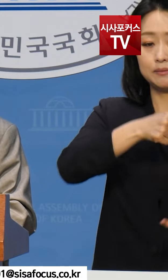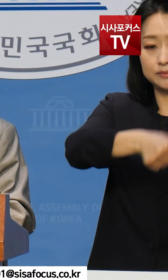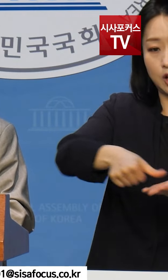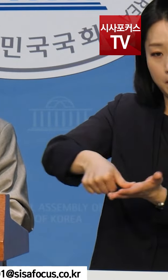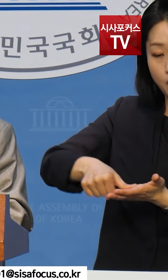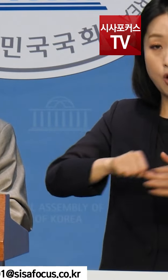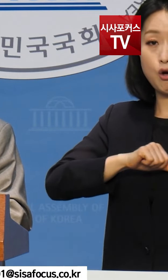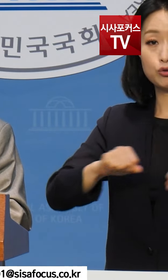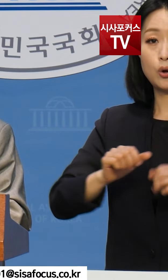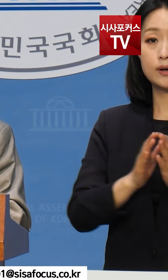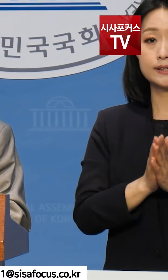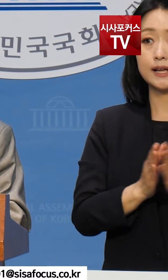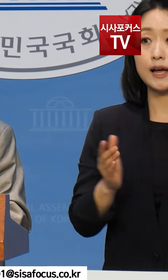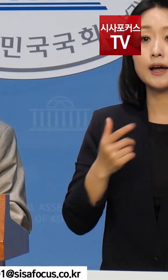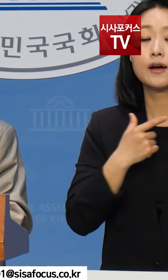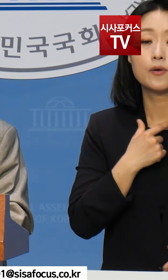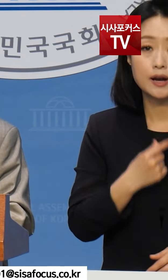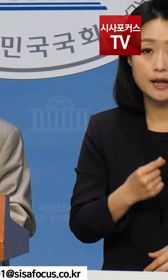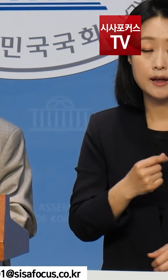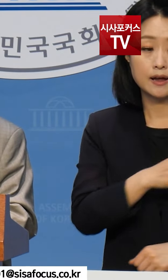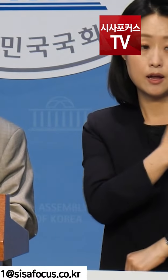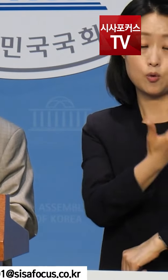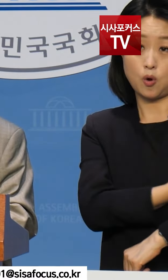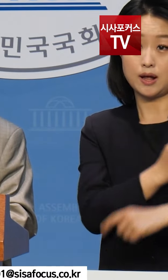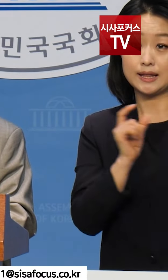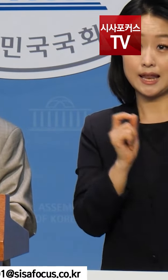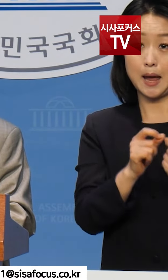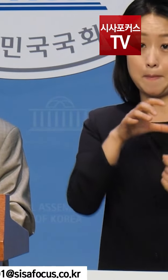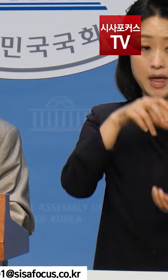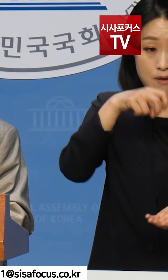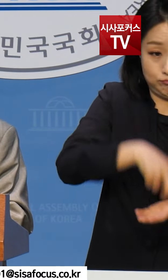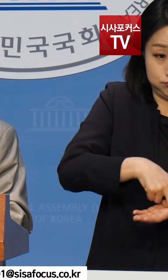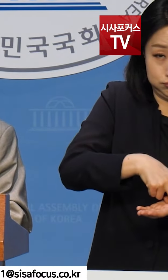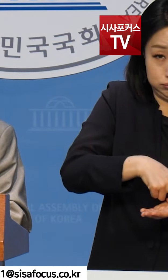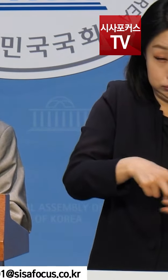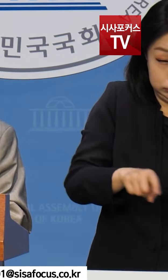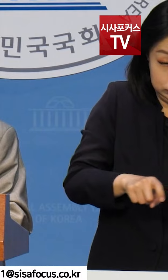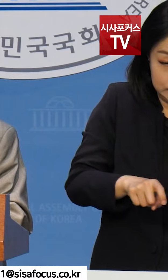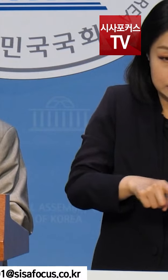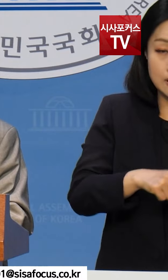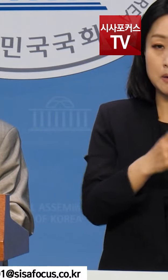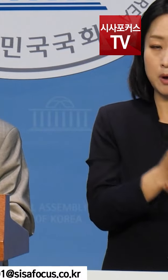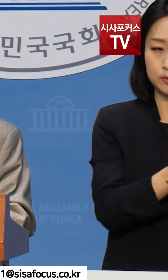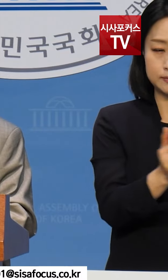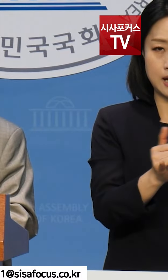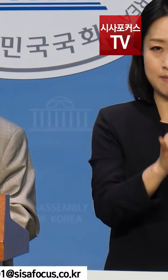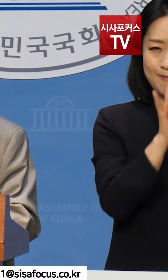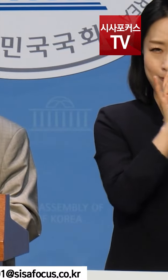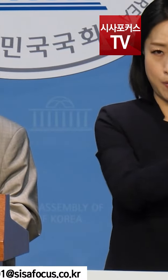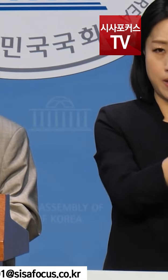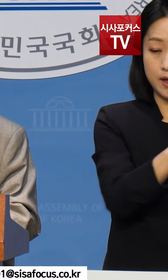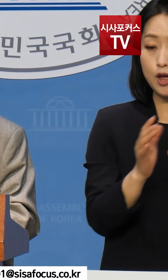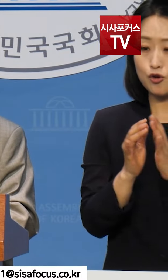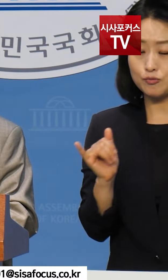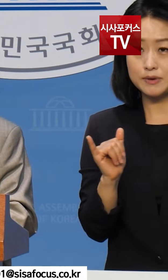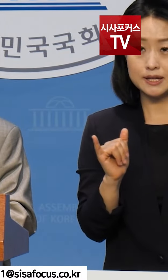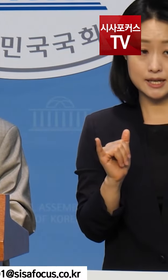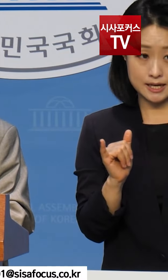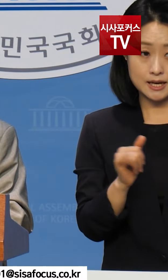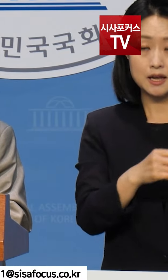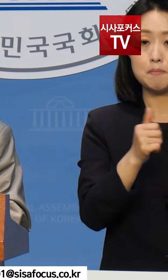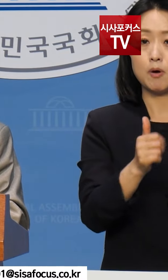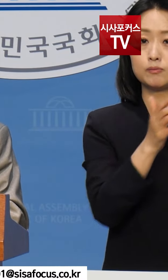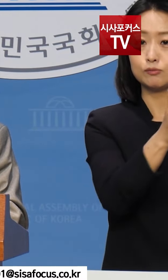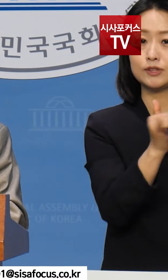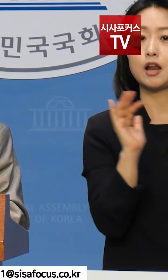서명운동을 시작합니다. 권력 앞에 무릎 꿇는 법조인이 없도록 국민이 지켜주어야